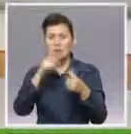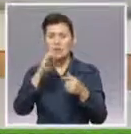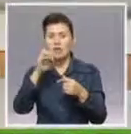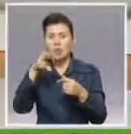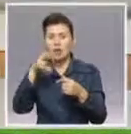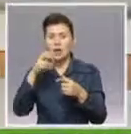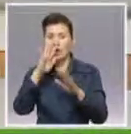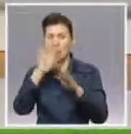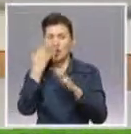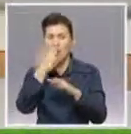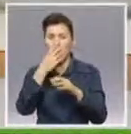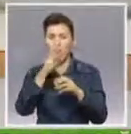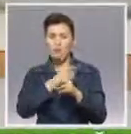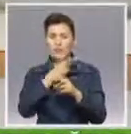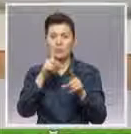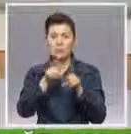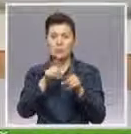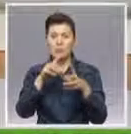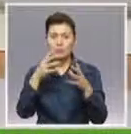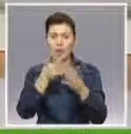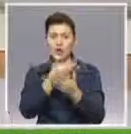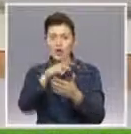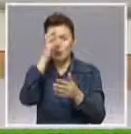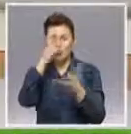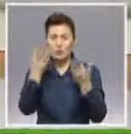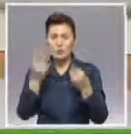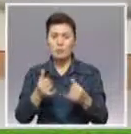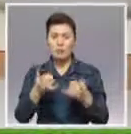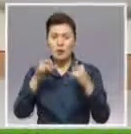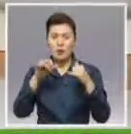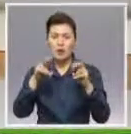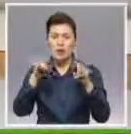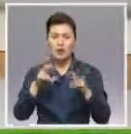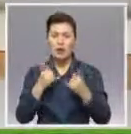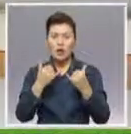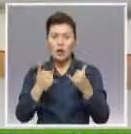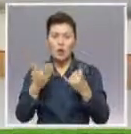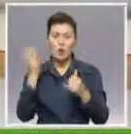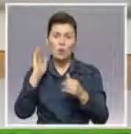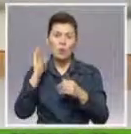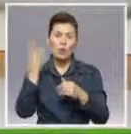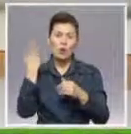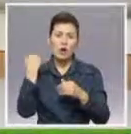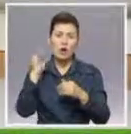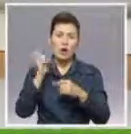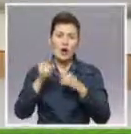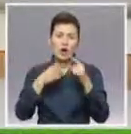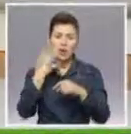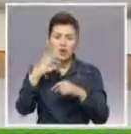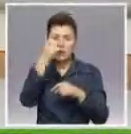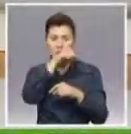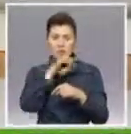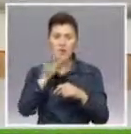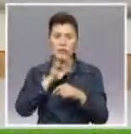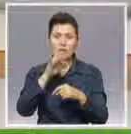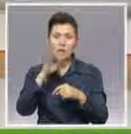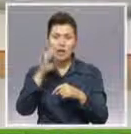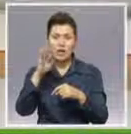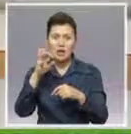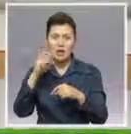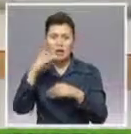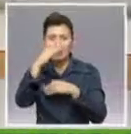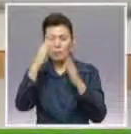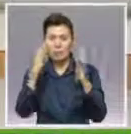атты көрменің көздегені осы. Елбасы күніне арналған шараға өткен ғасырдың 40-шы жылдары салынған Кенесары хан